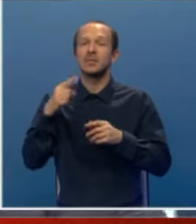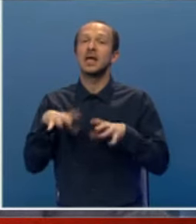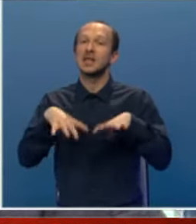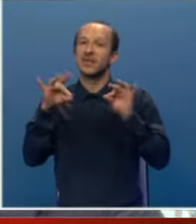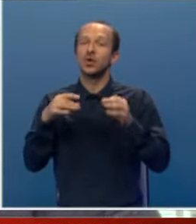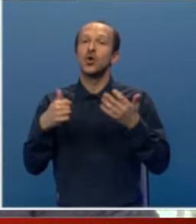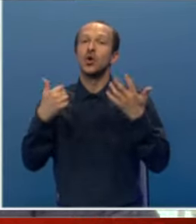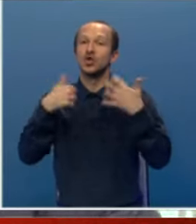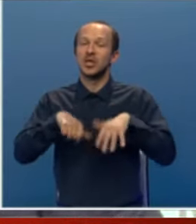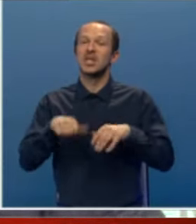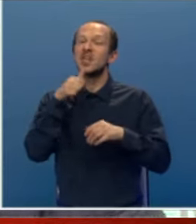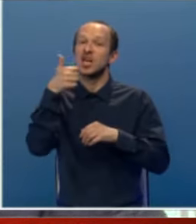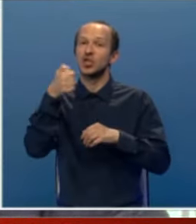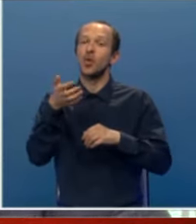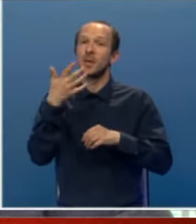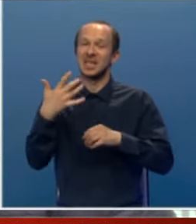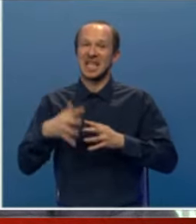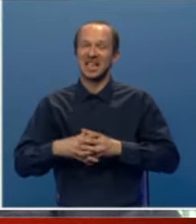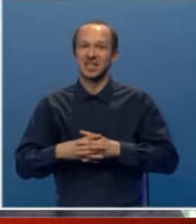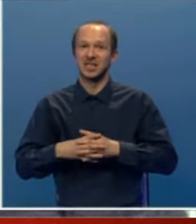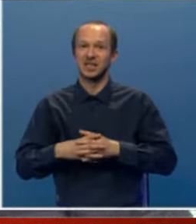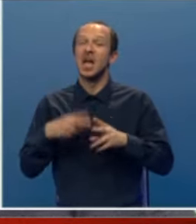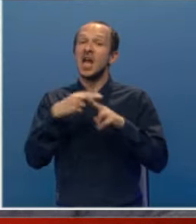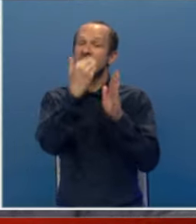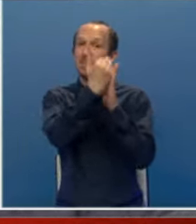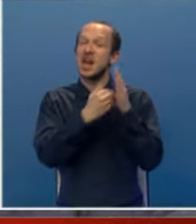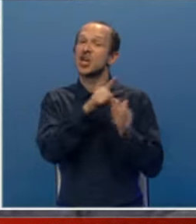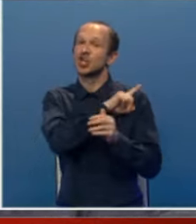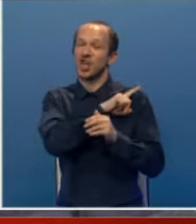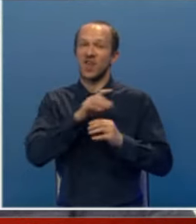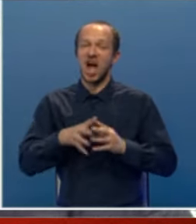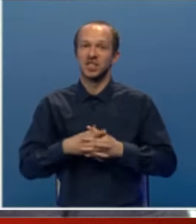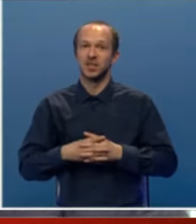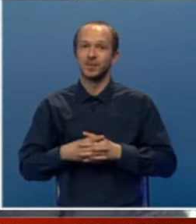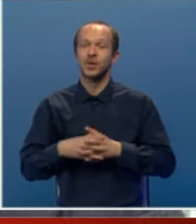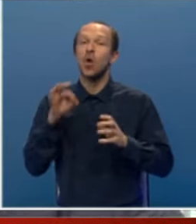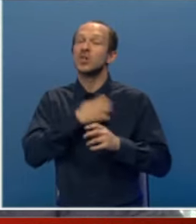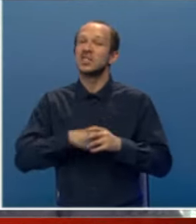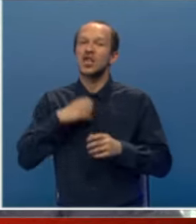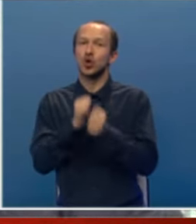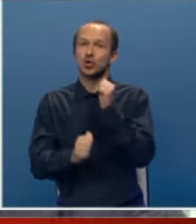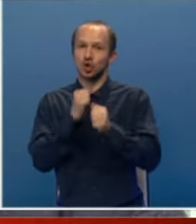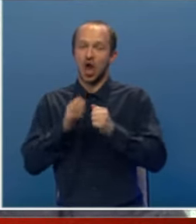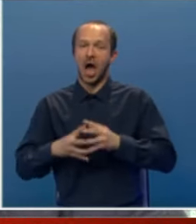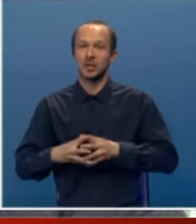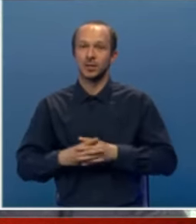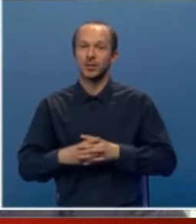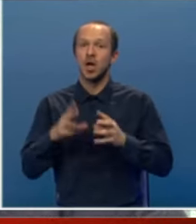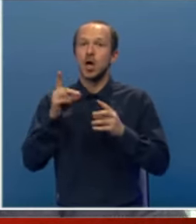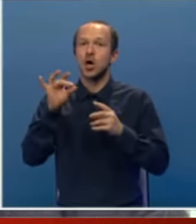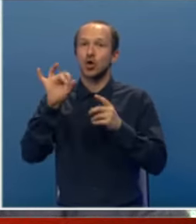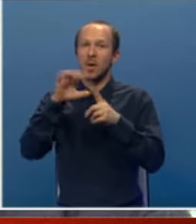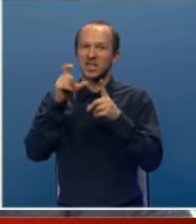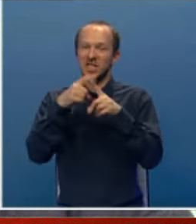identifikovano 6.150 imena žrtava ovog strašnog zločina